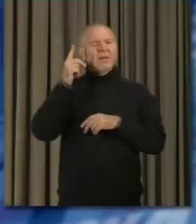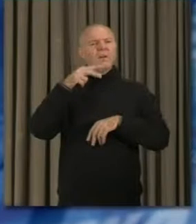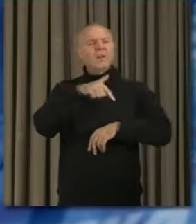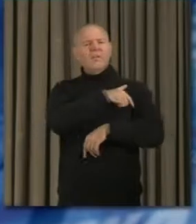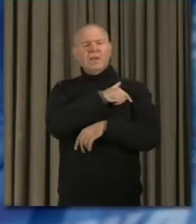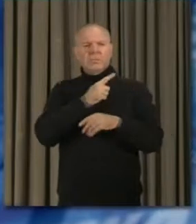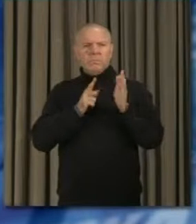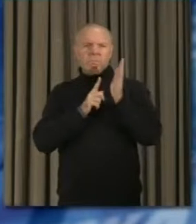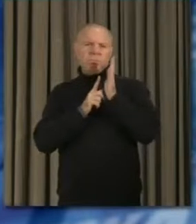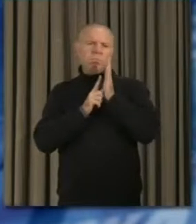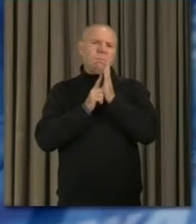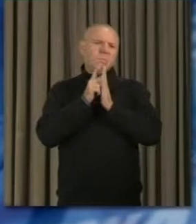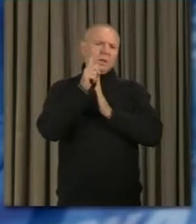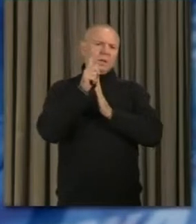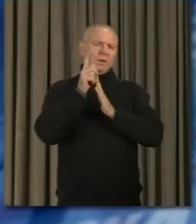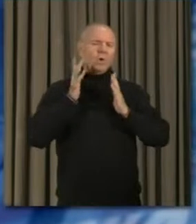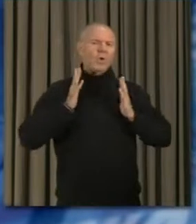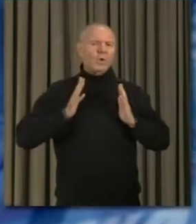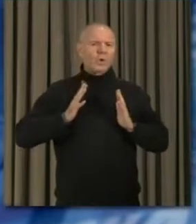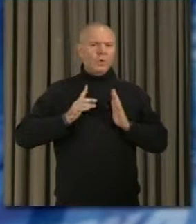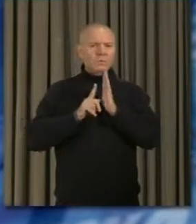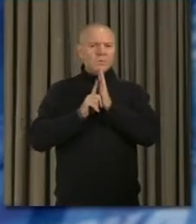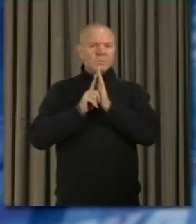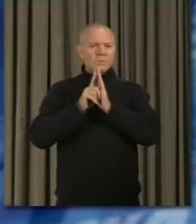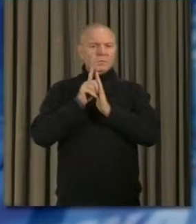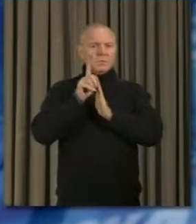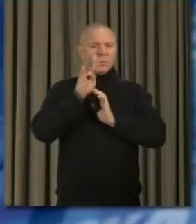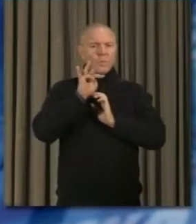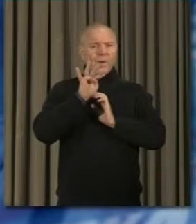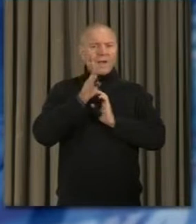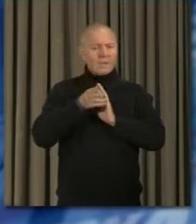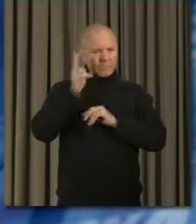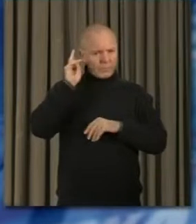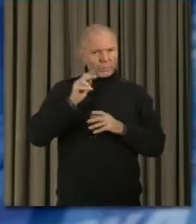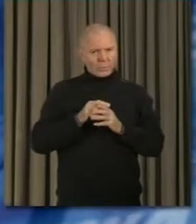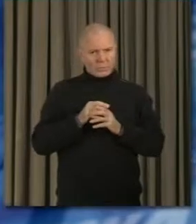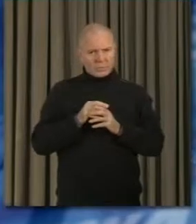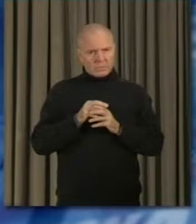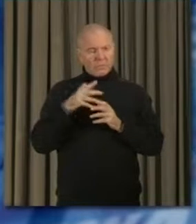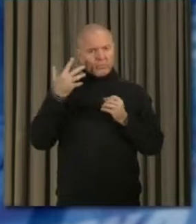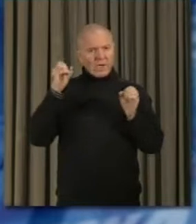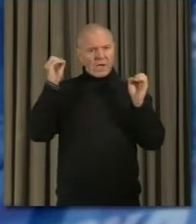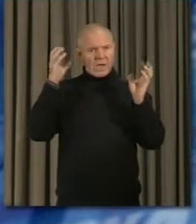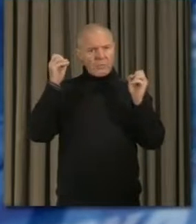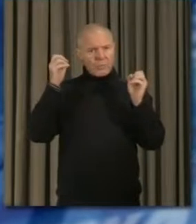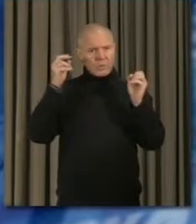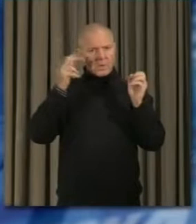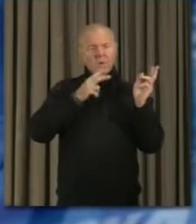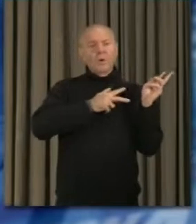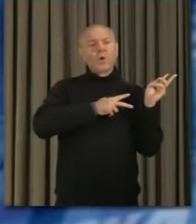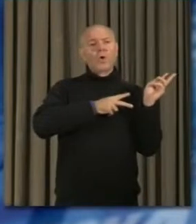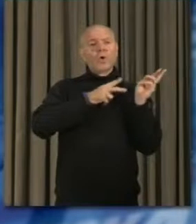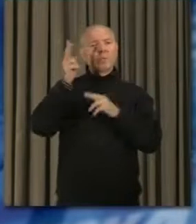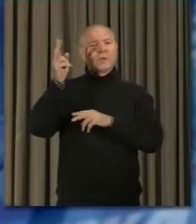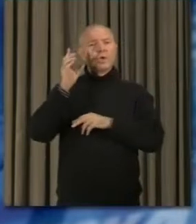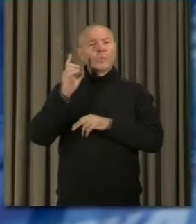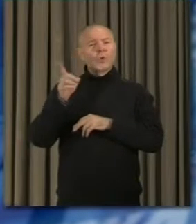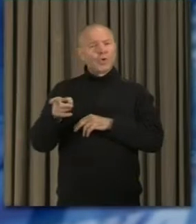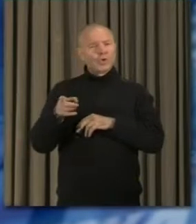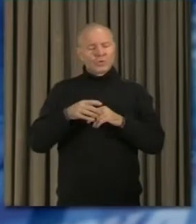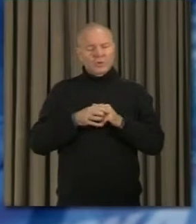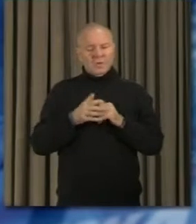forte. La temperatura corporea in serata era arrivata a sfiorare i 40 gradi. In ambulanza era stato trasferito all'ospedale domese. Nel